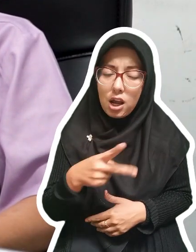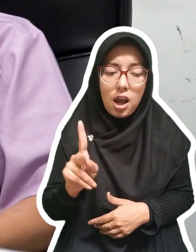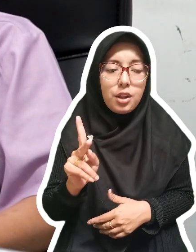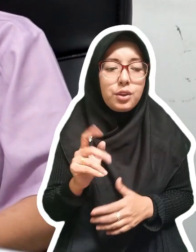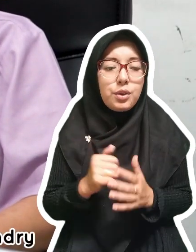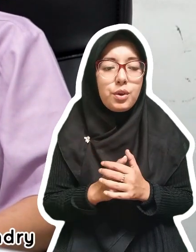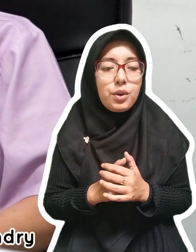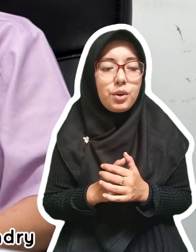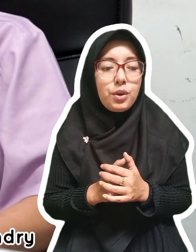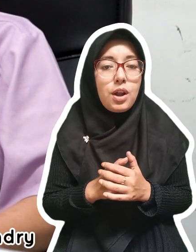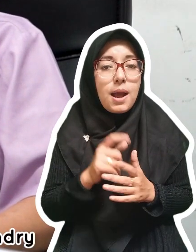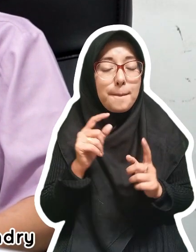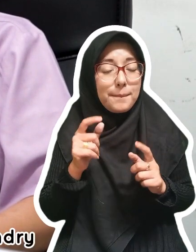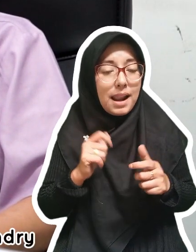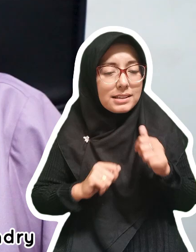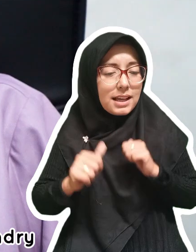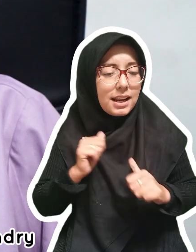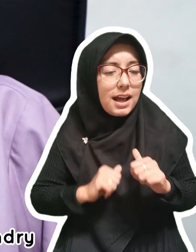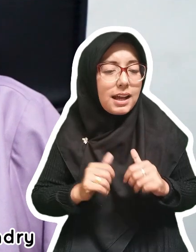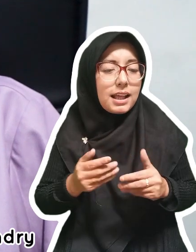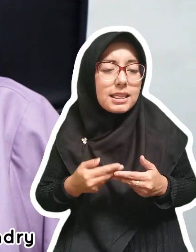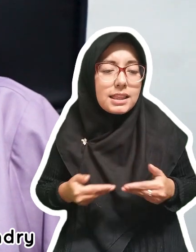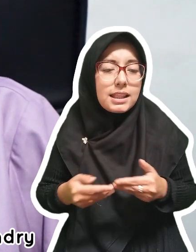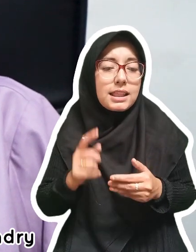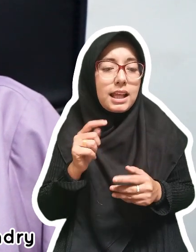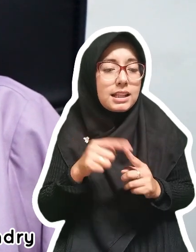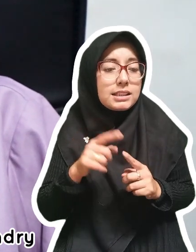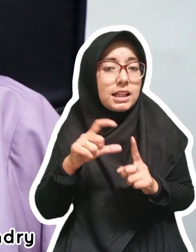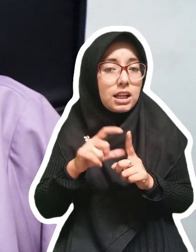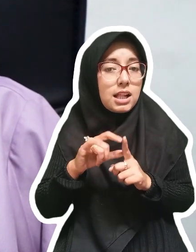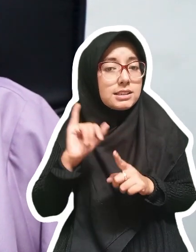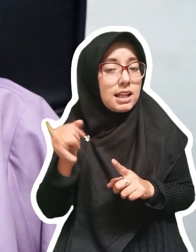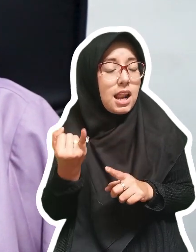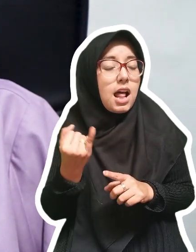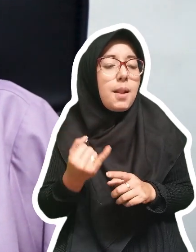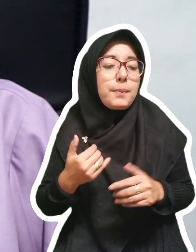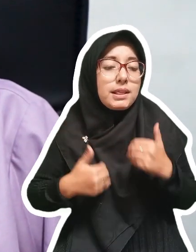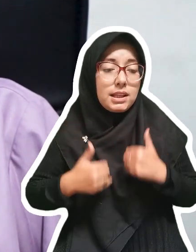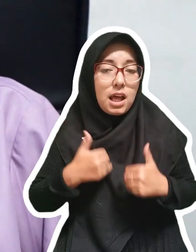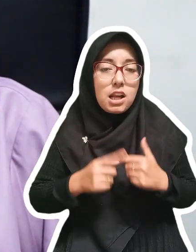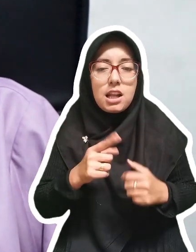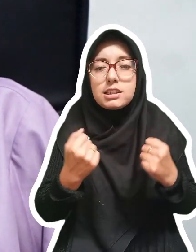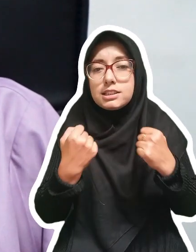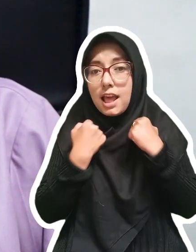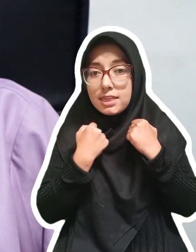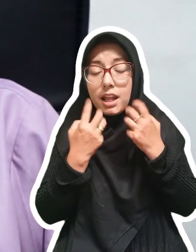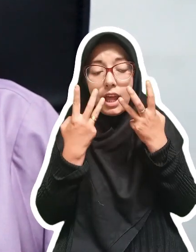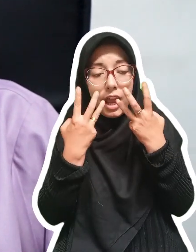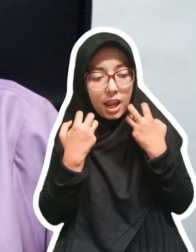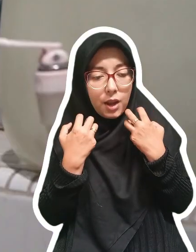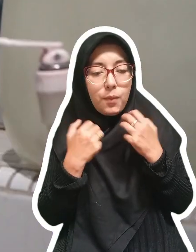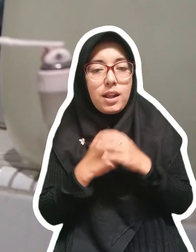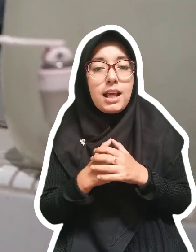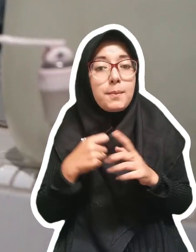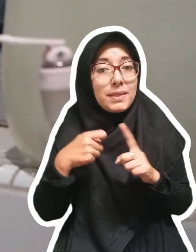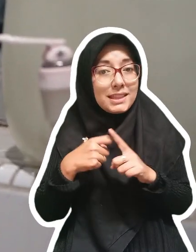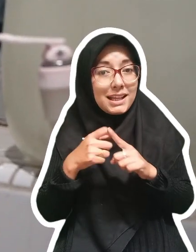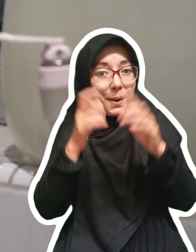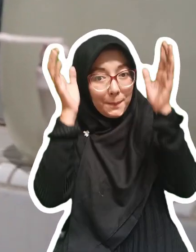satu unit pelaksana teknis Direktorat Jenderal Peternakan dan Kesehatan Hewan Kementerian